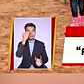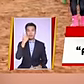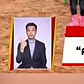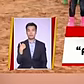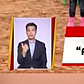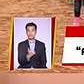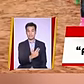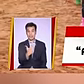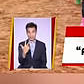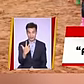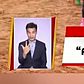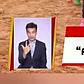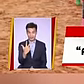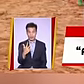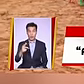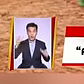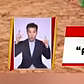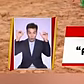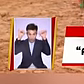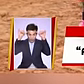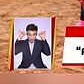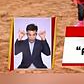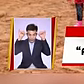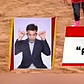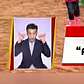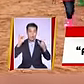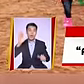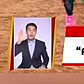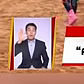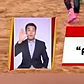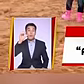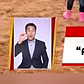นี้นะครับคุณผู้ชมครับควายตัวนี้เป็นพ่อพันธุ์ชื่อว่าข้าว